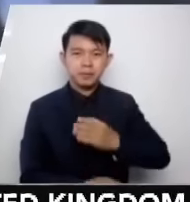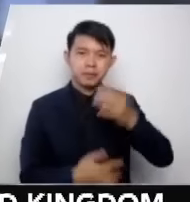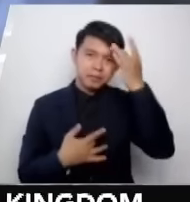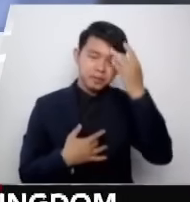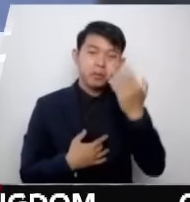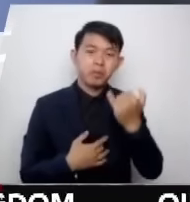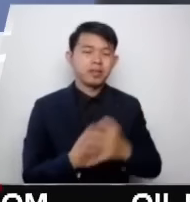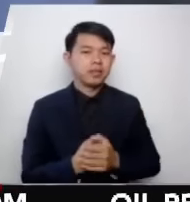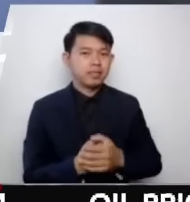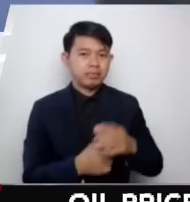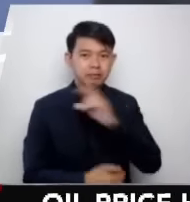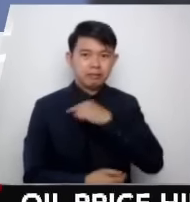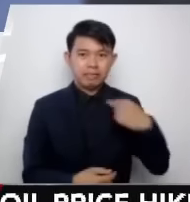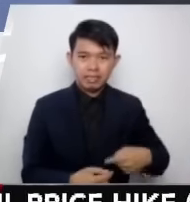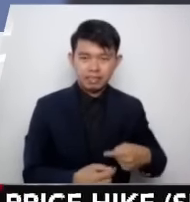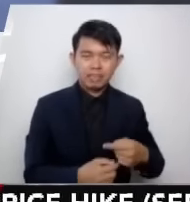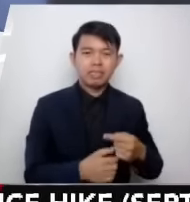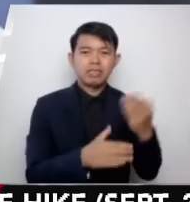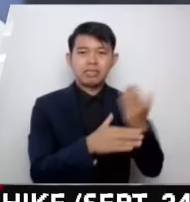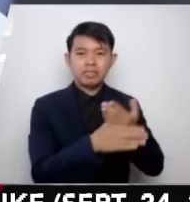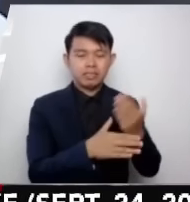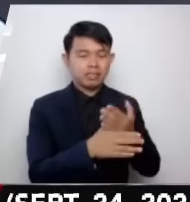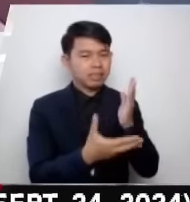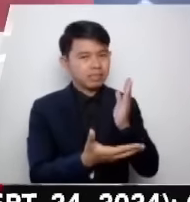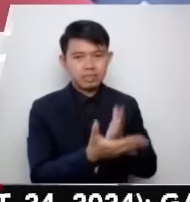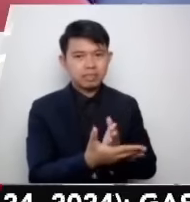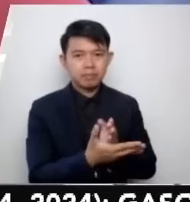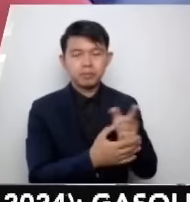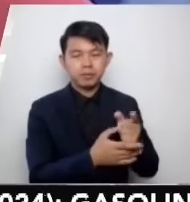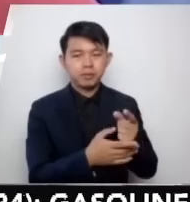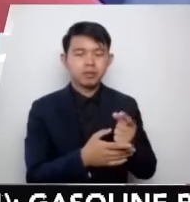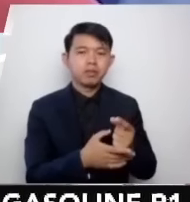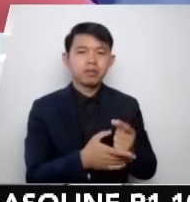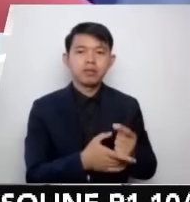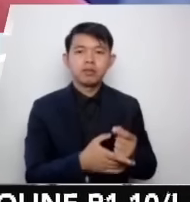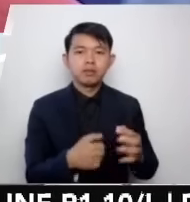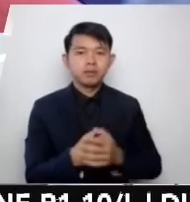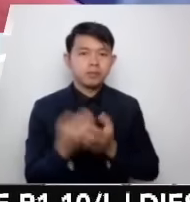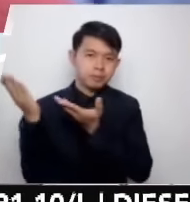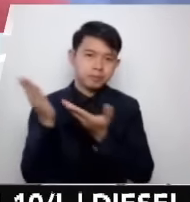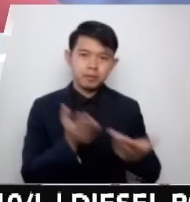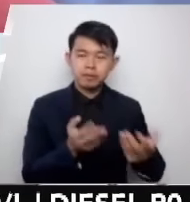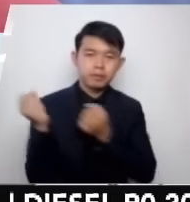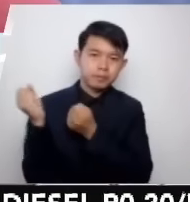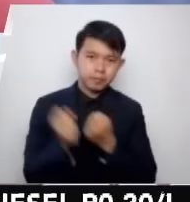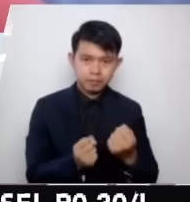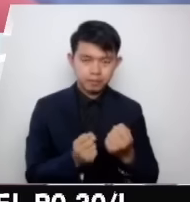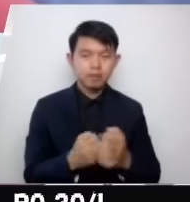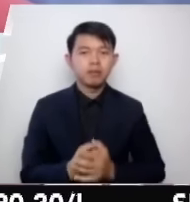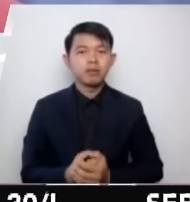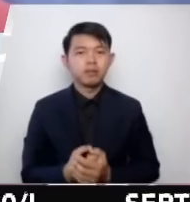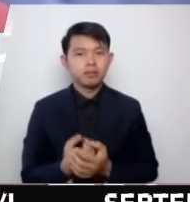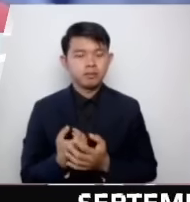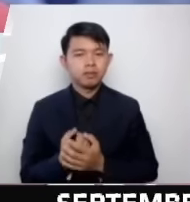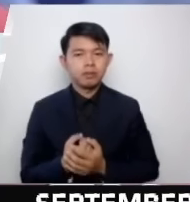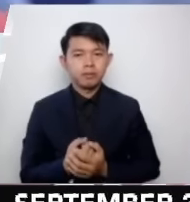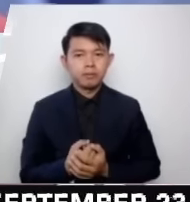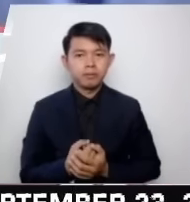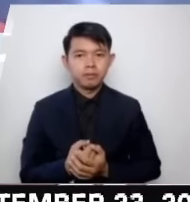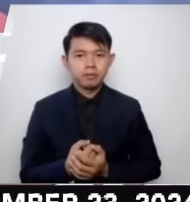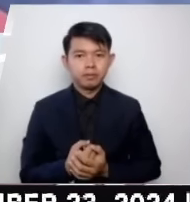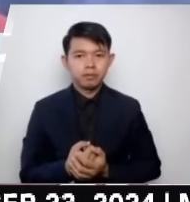that... they're now okay. They have recovered. Merong human element yung ating mga gawain sa